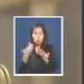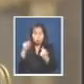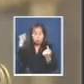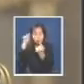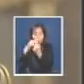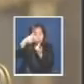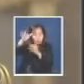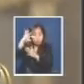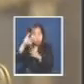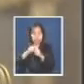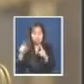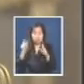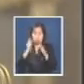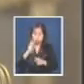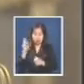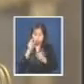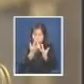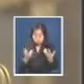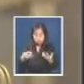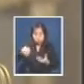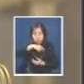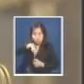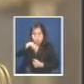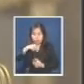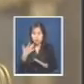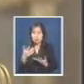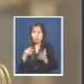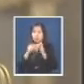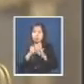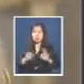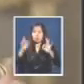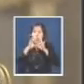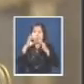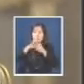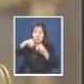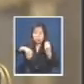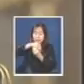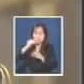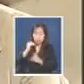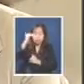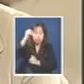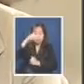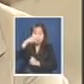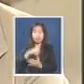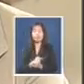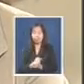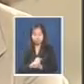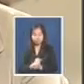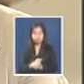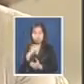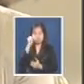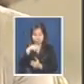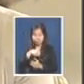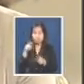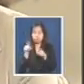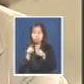การบริโภคของประชาชนในประเทศควรจะเป็นหัวใจสำคัญในการทำให้เศรษฐกิจของประเทศเติบโตไปข้างหน้า ใช่ค่ะอย่างวันนี้เนี่ยราย